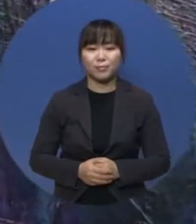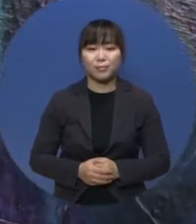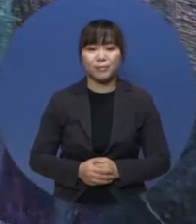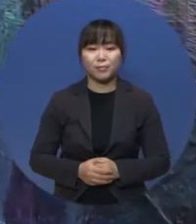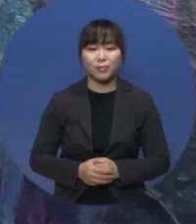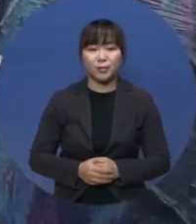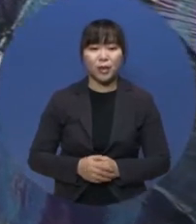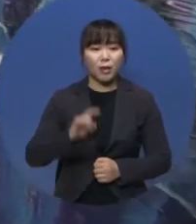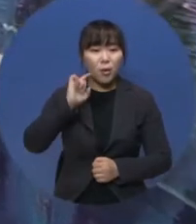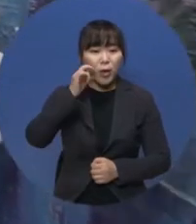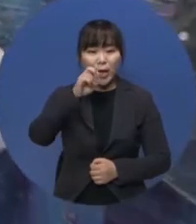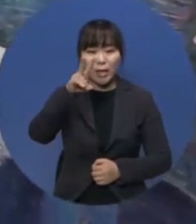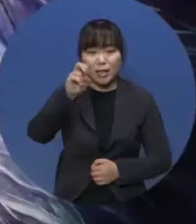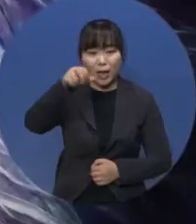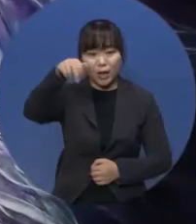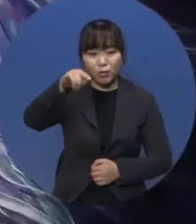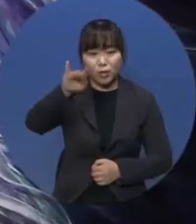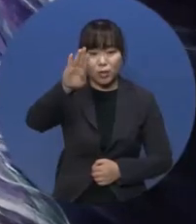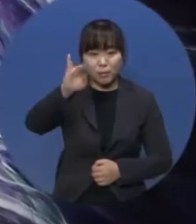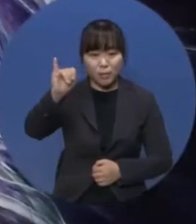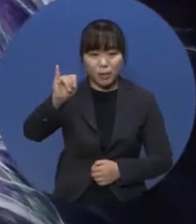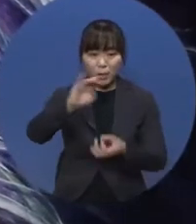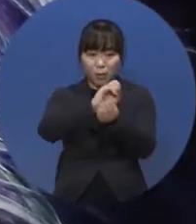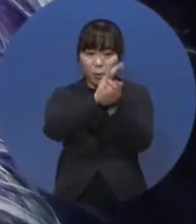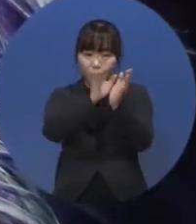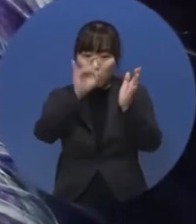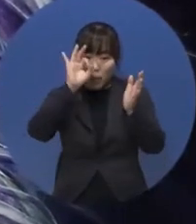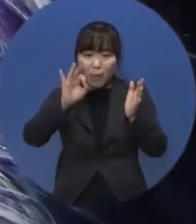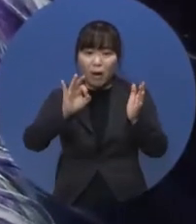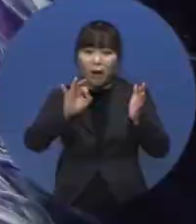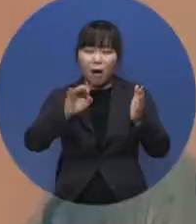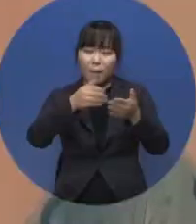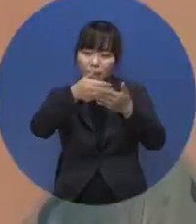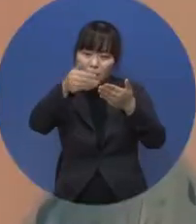고운 양귀비꽃 사이로 리듬감 있는 선과 면.